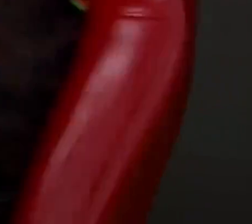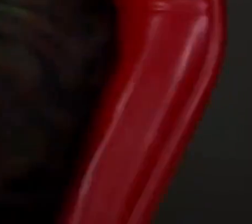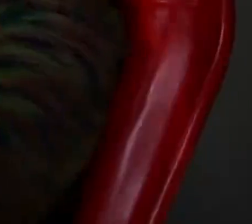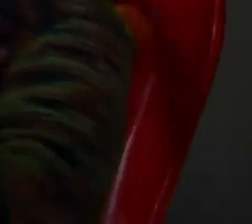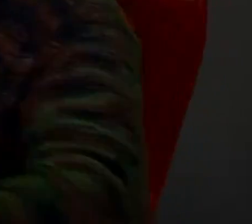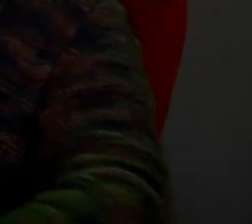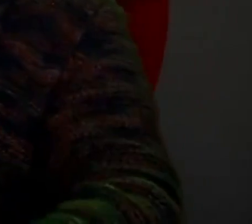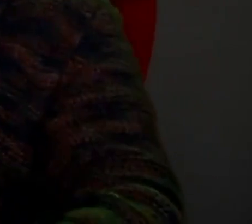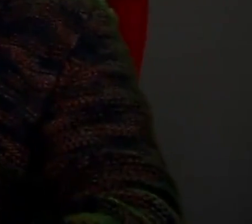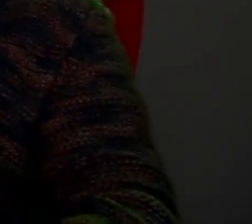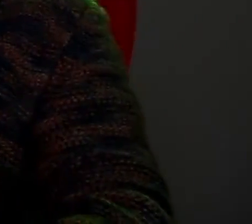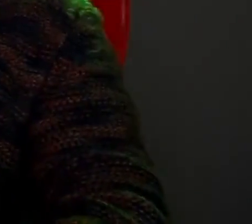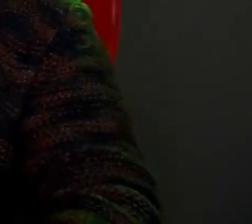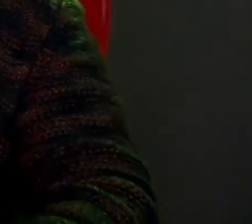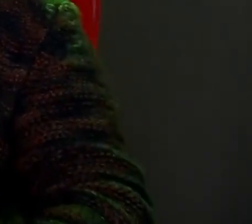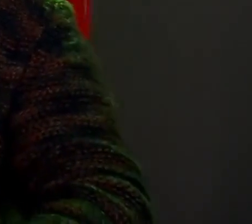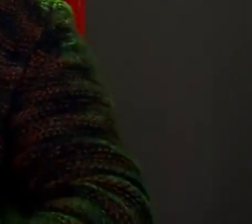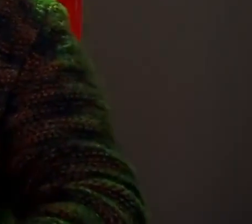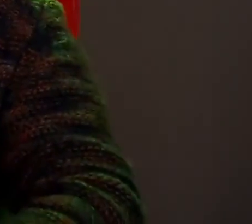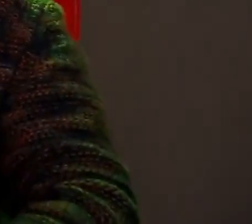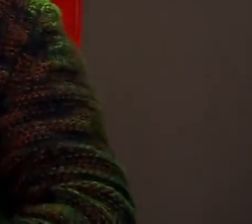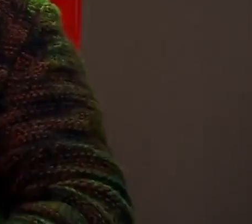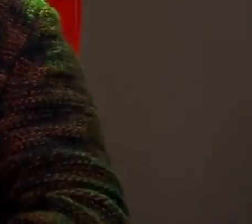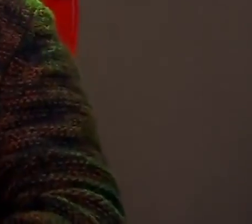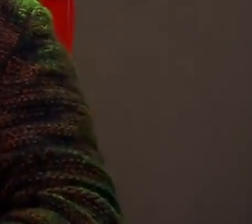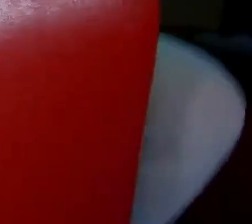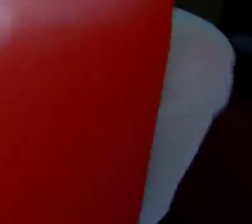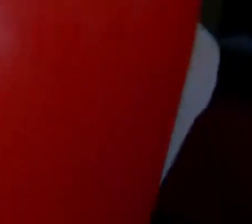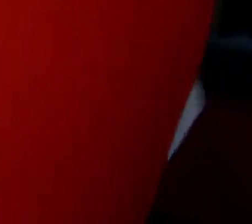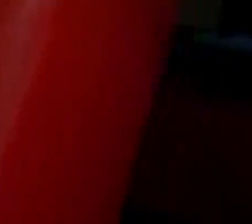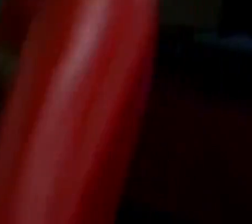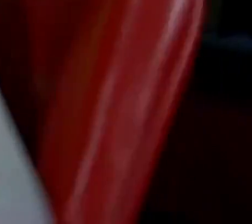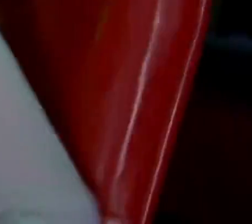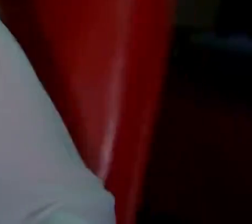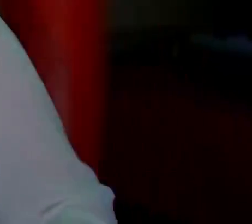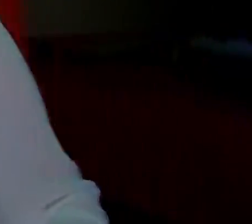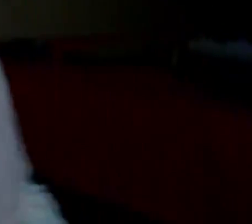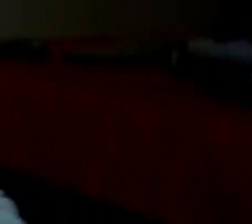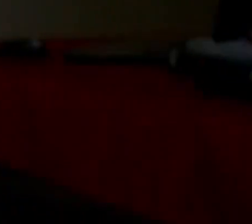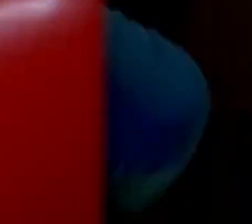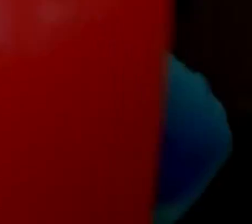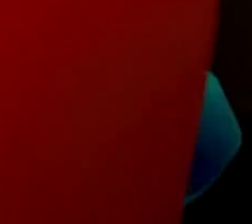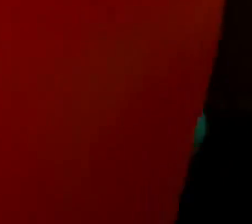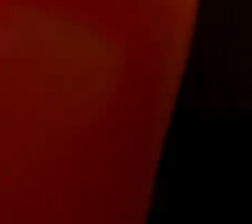İlk Kemal döndü oturduğu yerde. Hevesle kafa sallayıp ritim tutuyor. Serpil döndü.